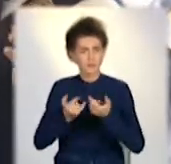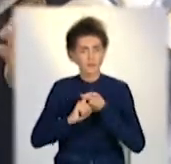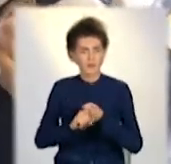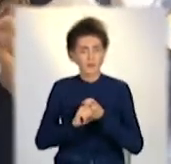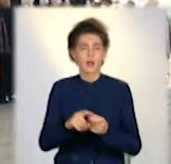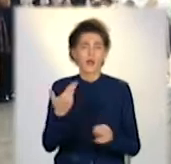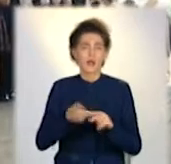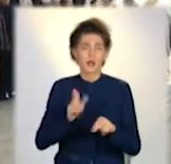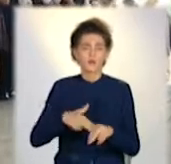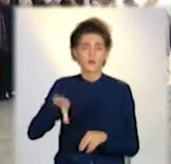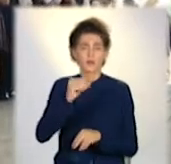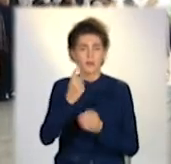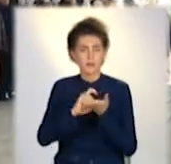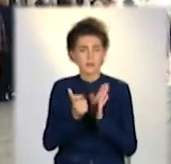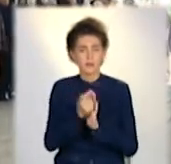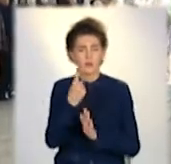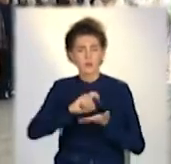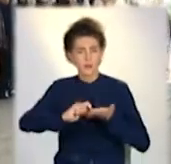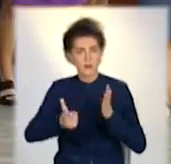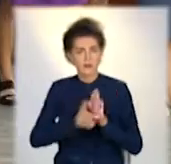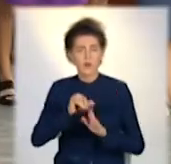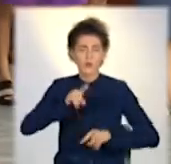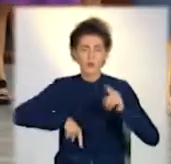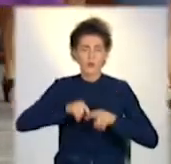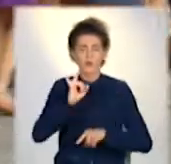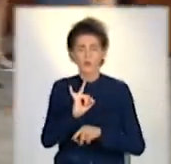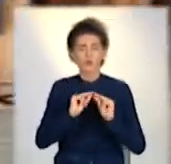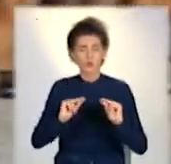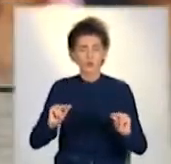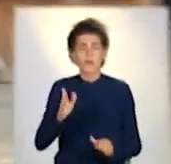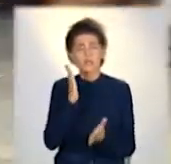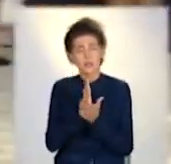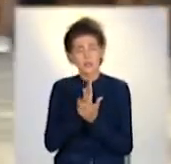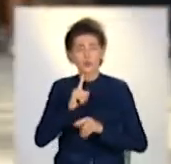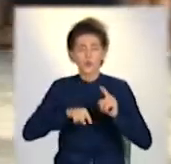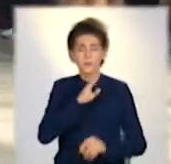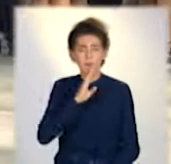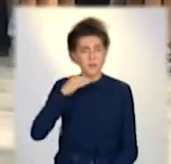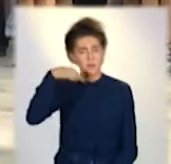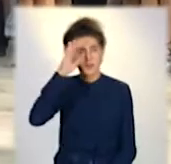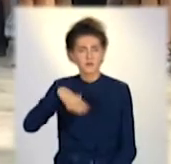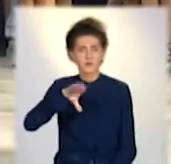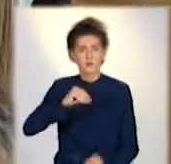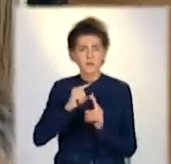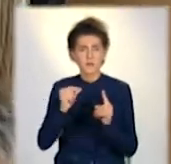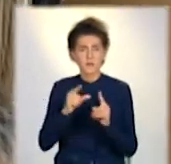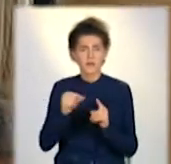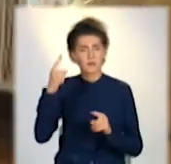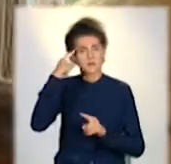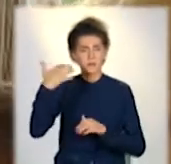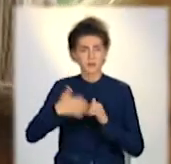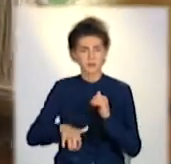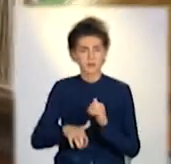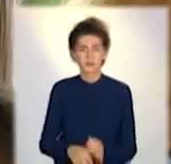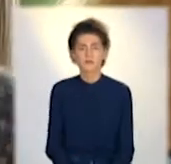11-й класи та першачки, а також учителі та батьки. Деякі матусі та татусі карантинні правила ігнорують.